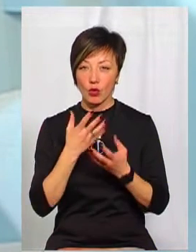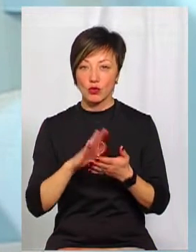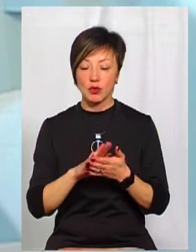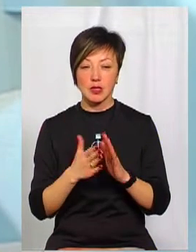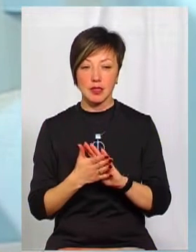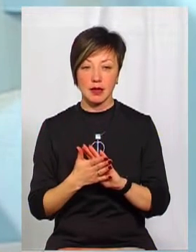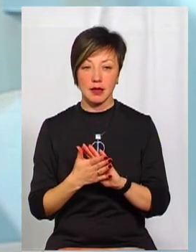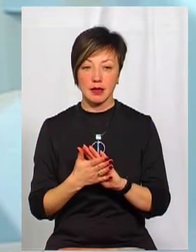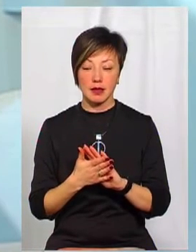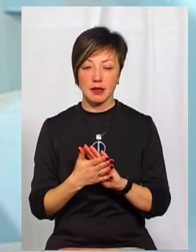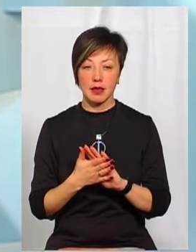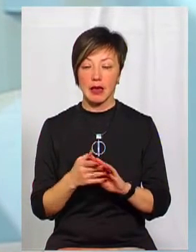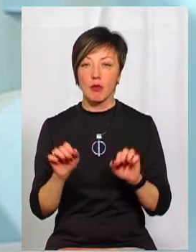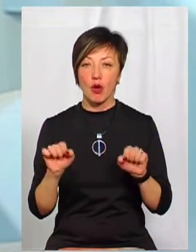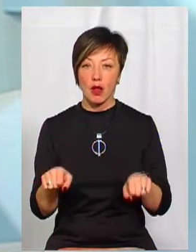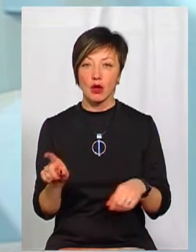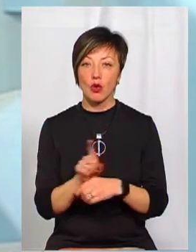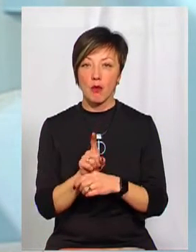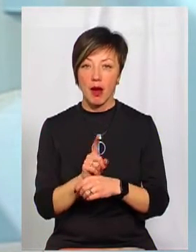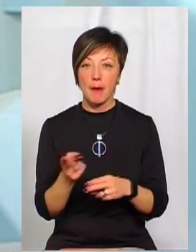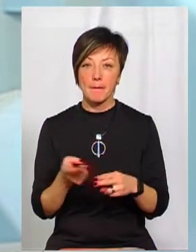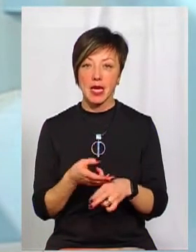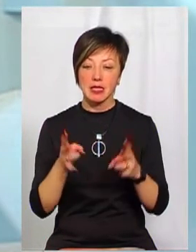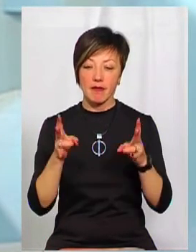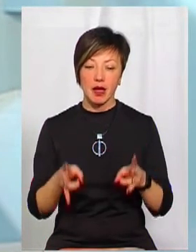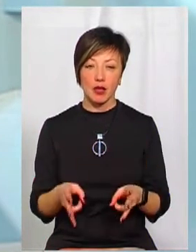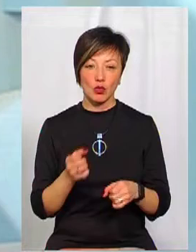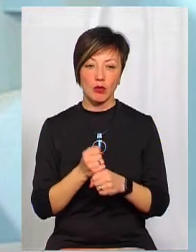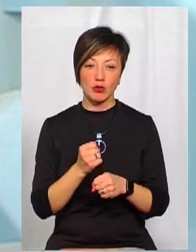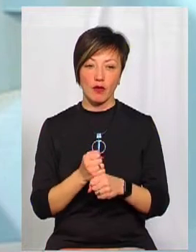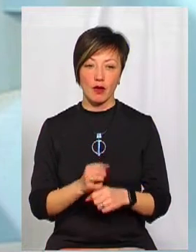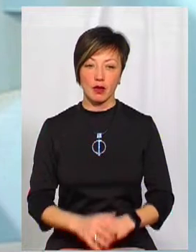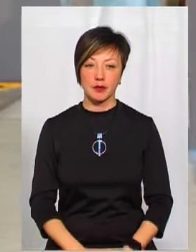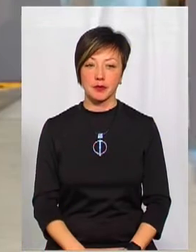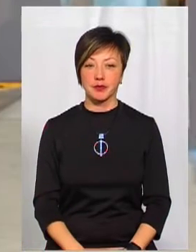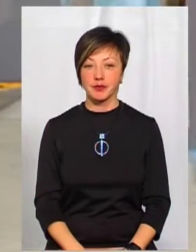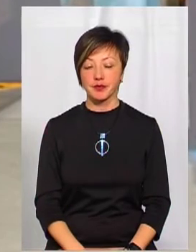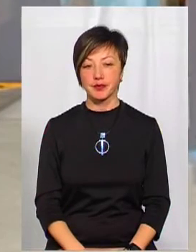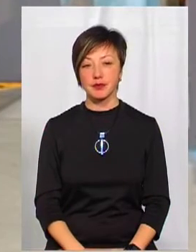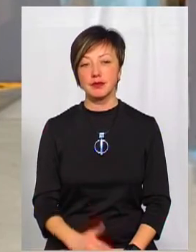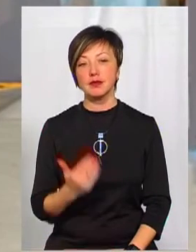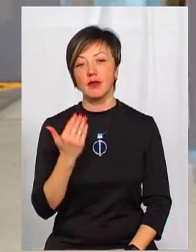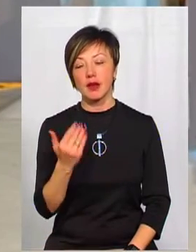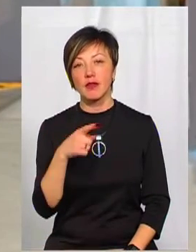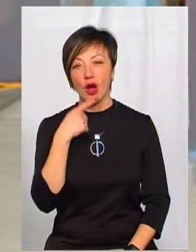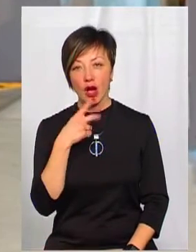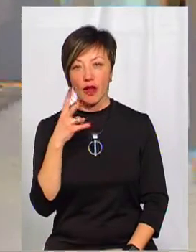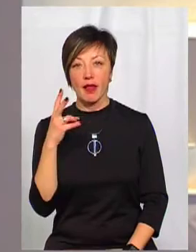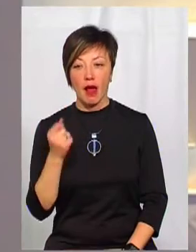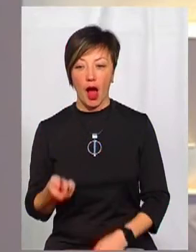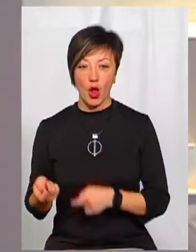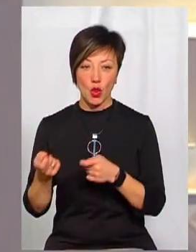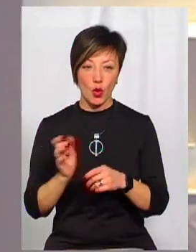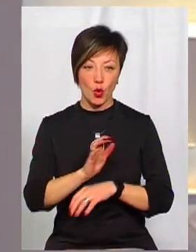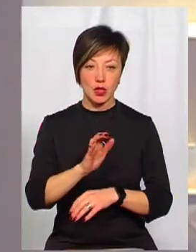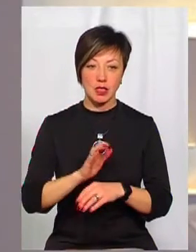в належному стані і могли нормально, безаварійно функціонувати. Але ж ви кажете, що на доставку